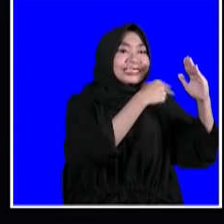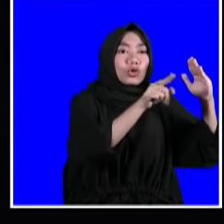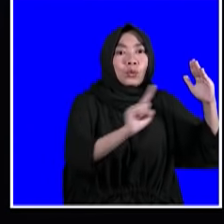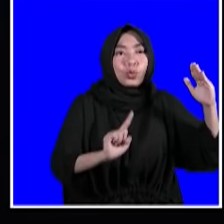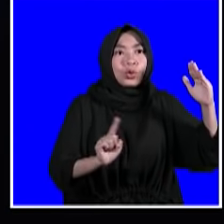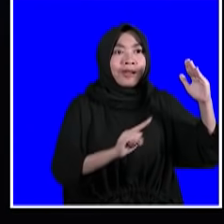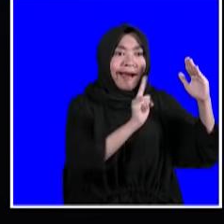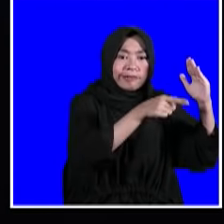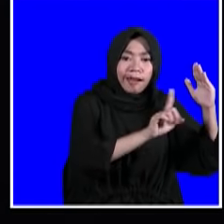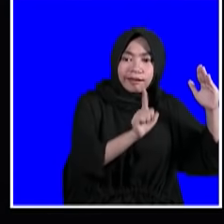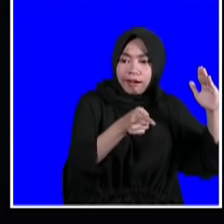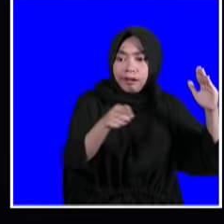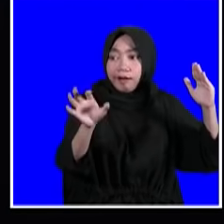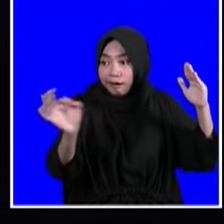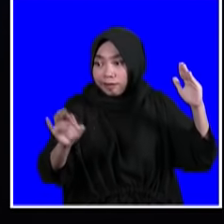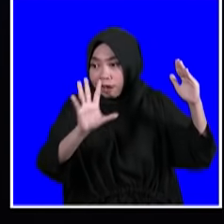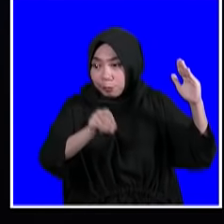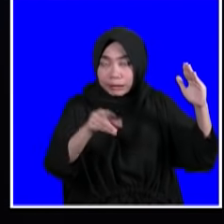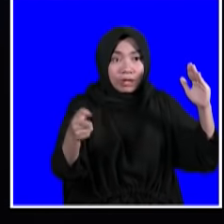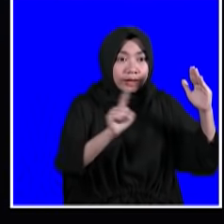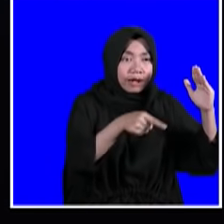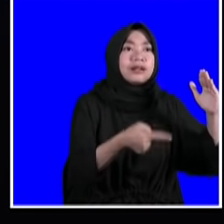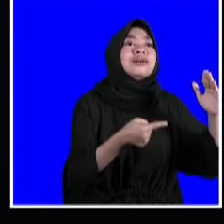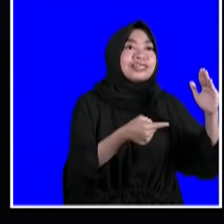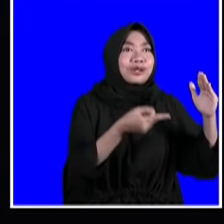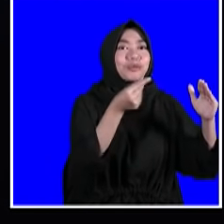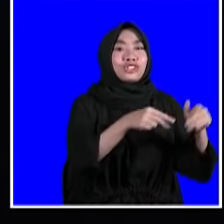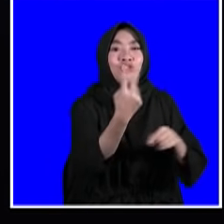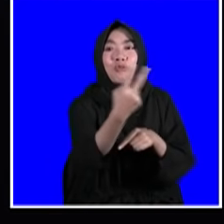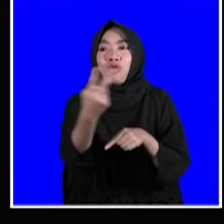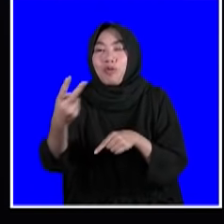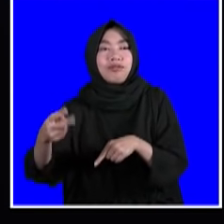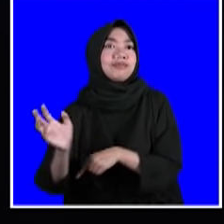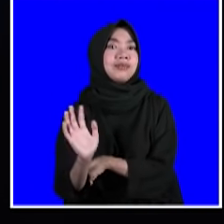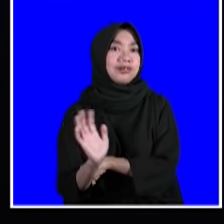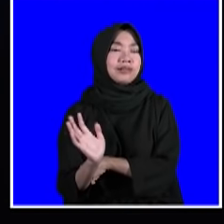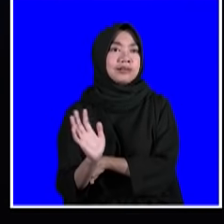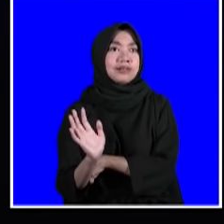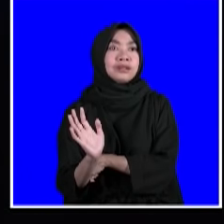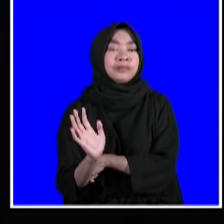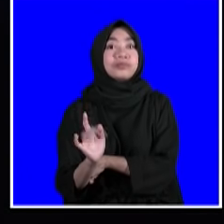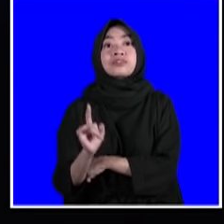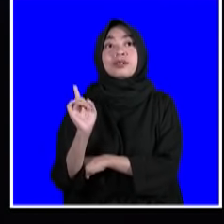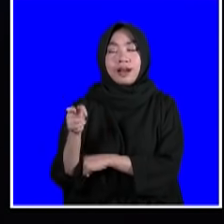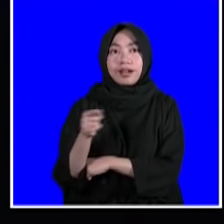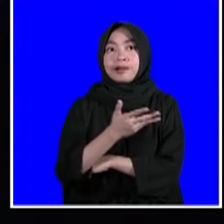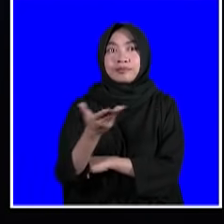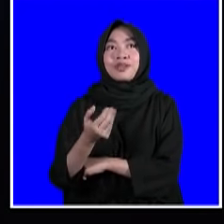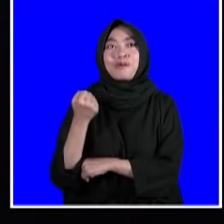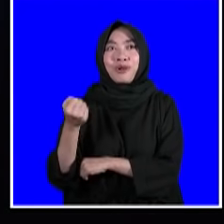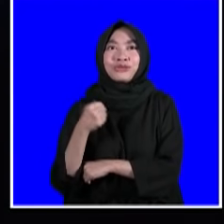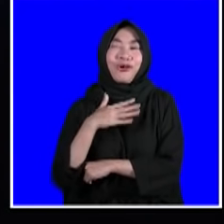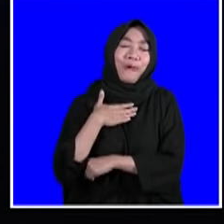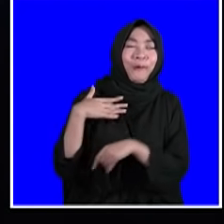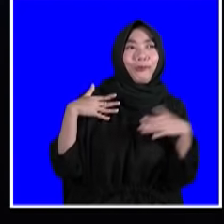ada apa saja sehingga tidak double belanjaannya. Nah, sekali lagi, yang namanya belanja itu memang kegiatan yang